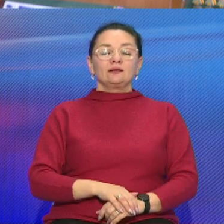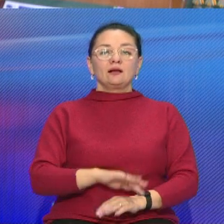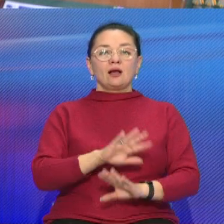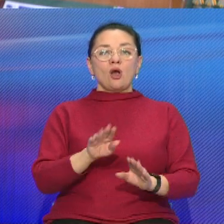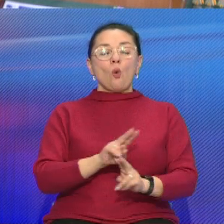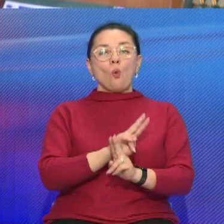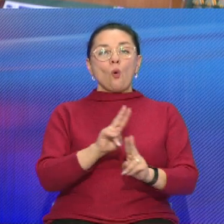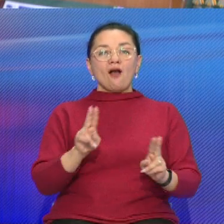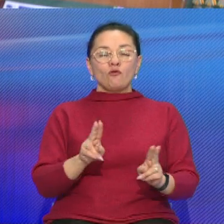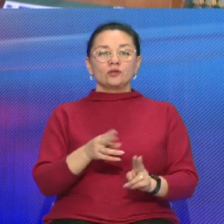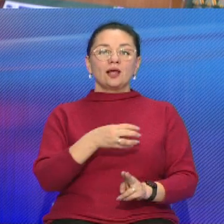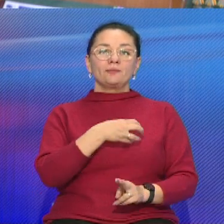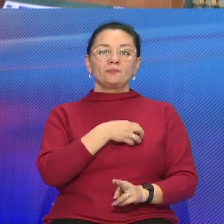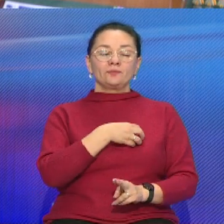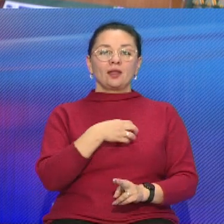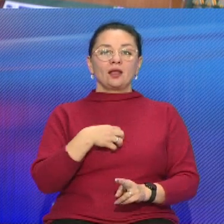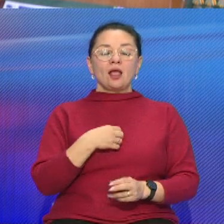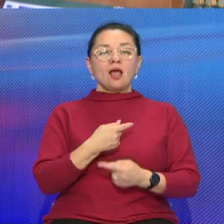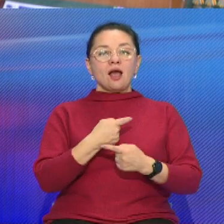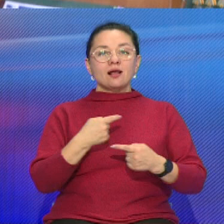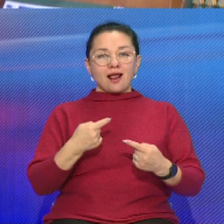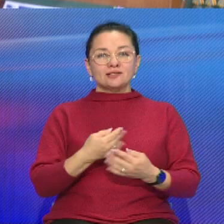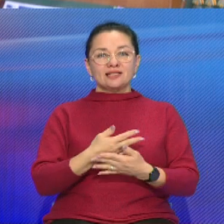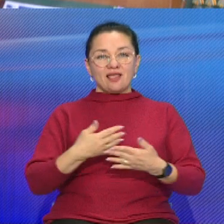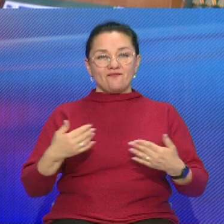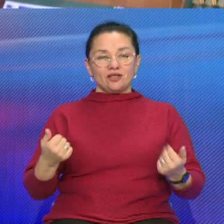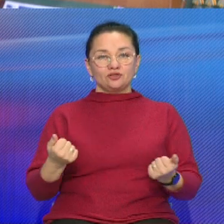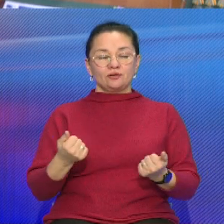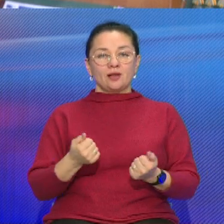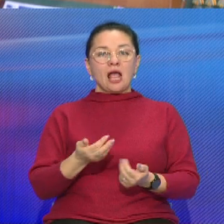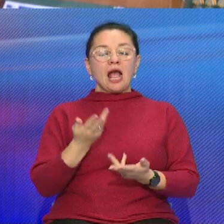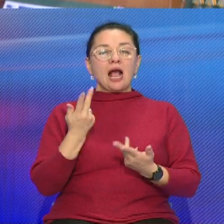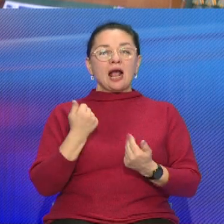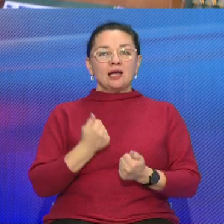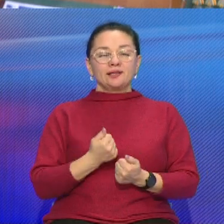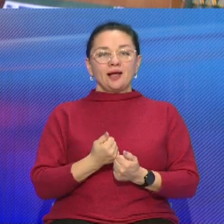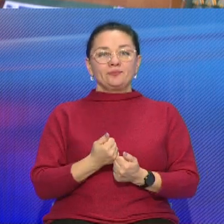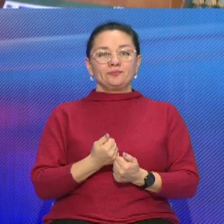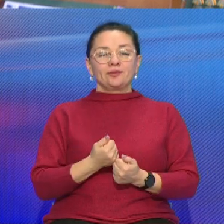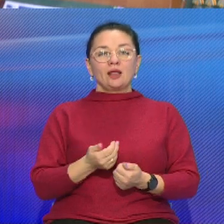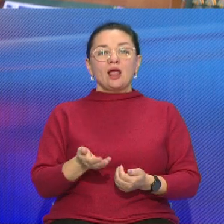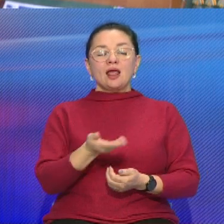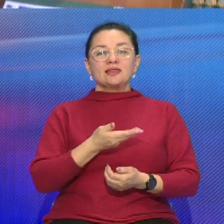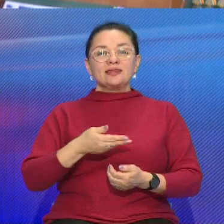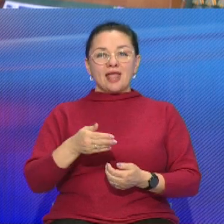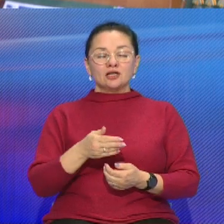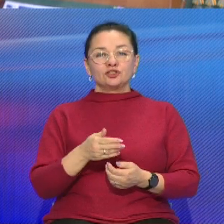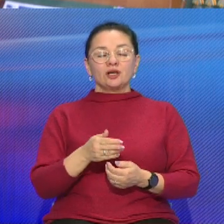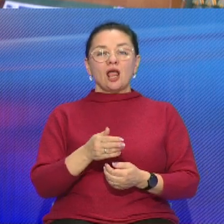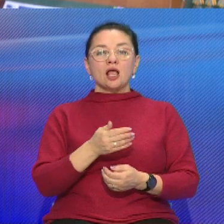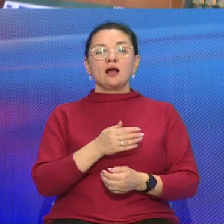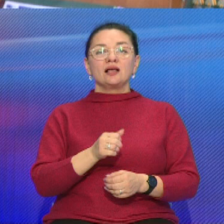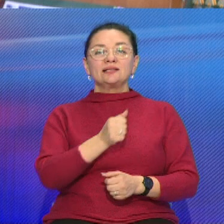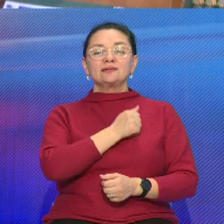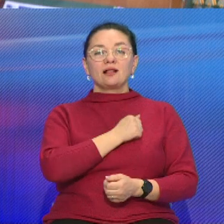У кого-то медальон, мыльницы, ну, всякое. Знаете, когда наши бойцы идут